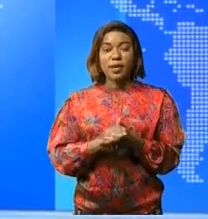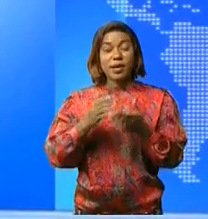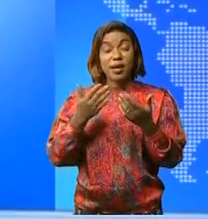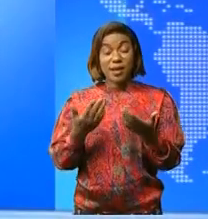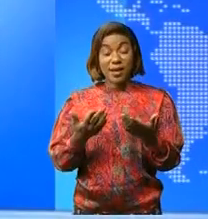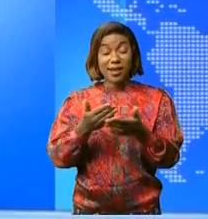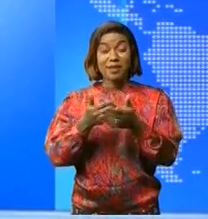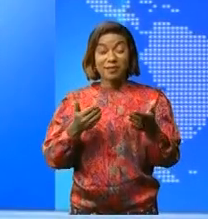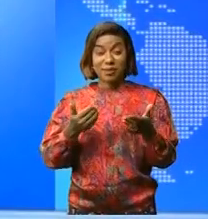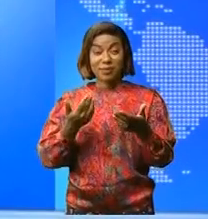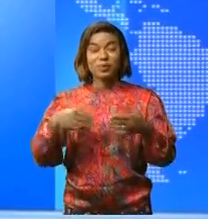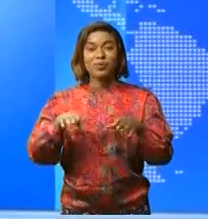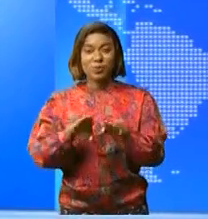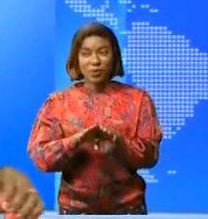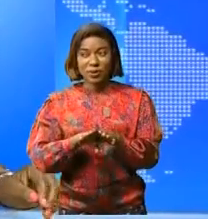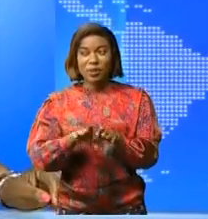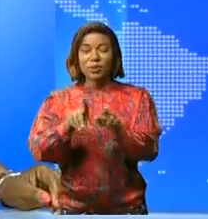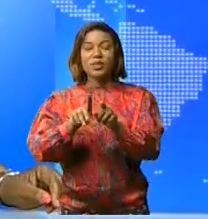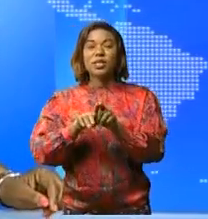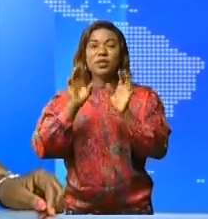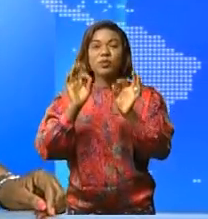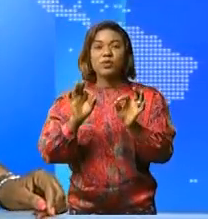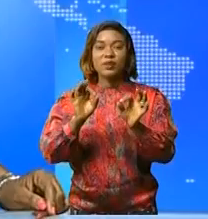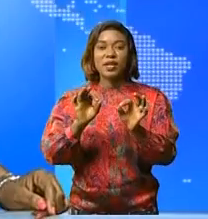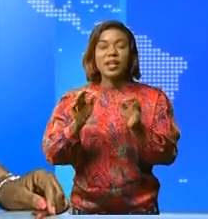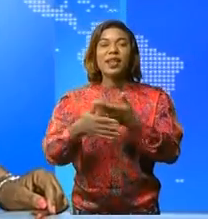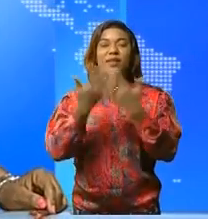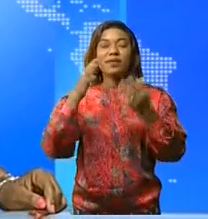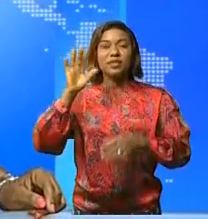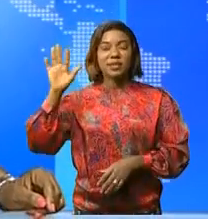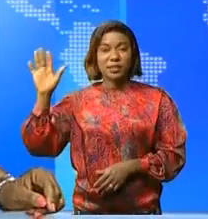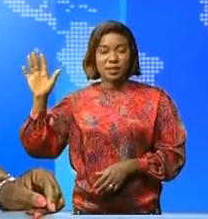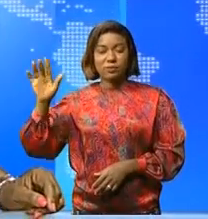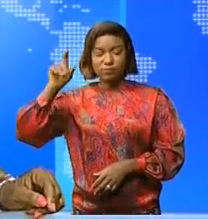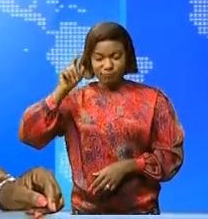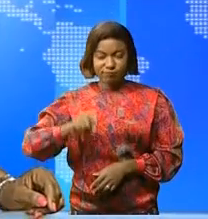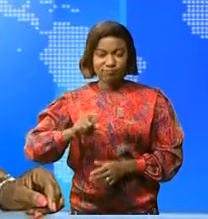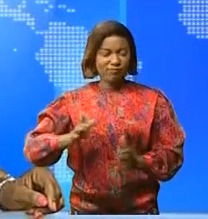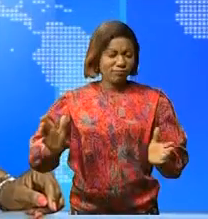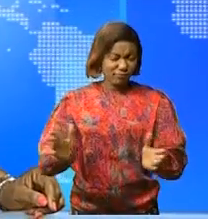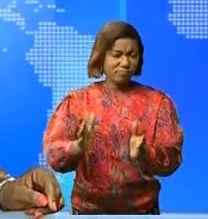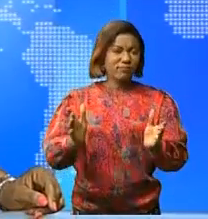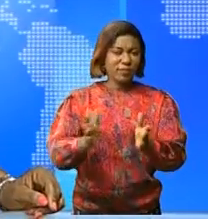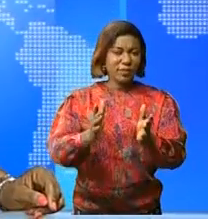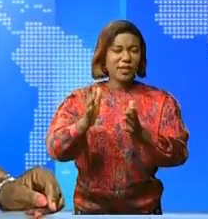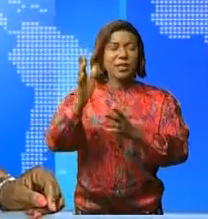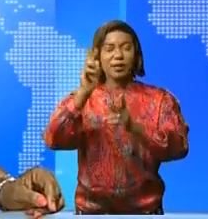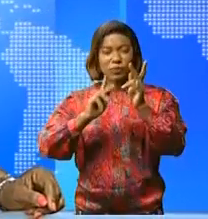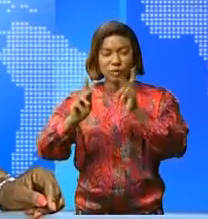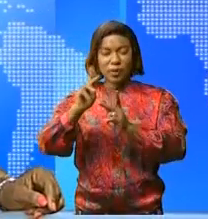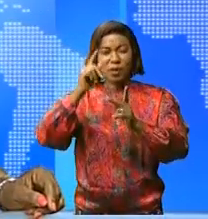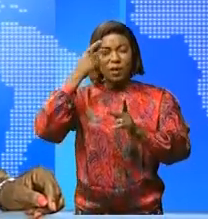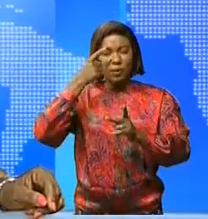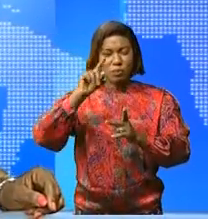Avant de nous séparer, prenons cette nouvelle. La ville de Kinshasa mérite la mobilisation de sa population pour le rayonnement de